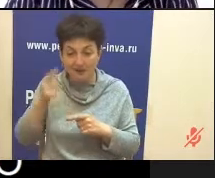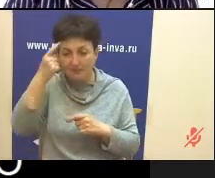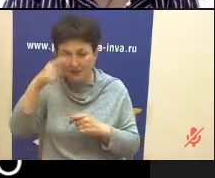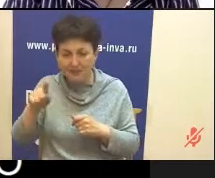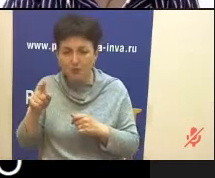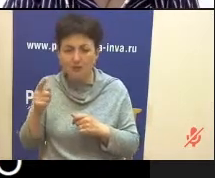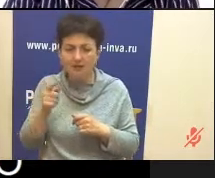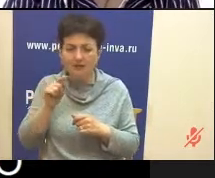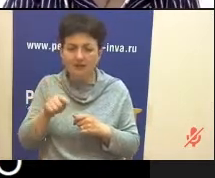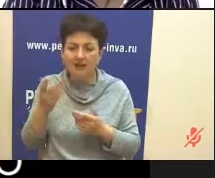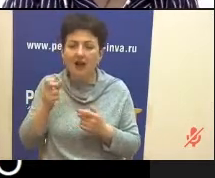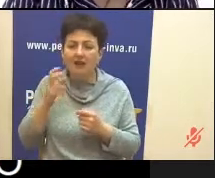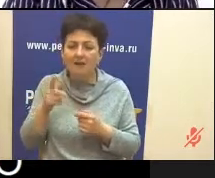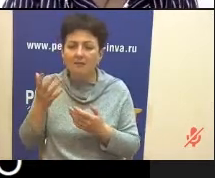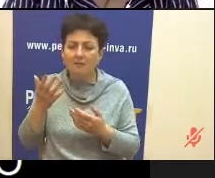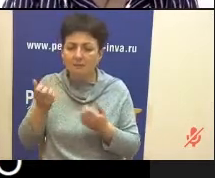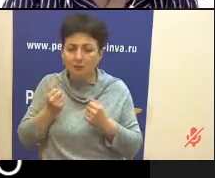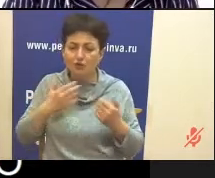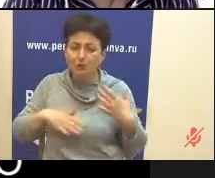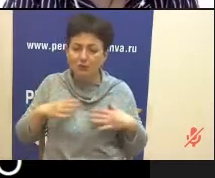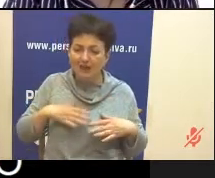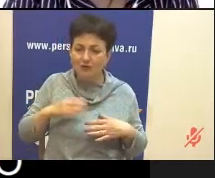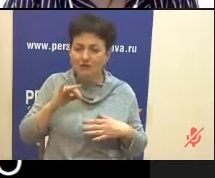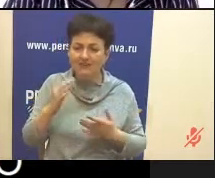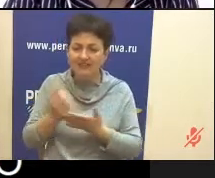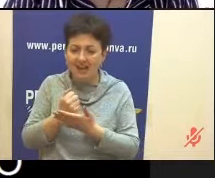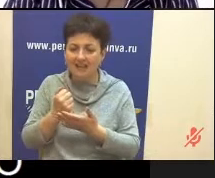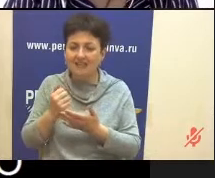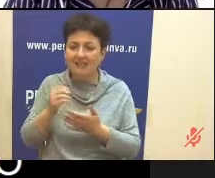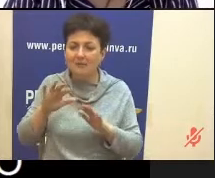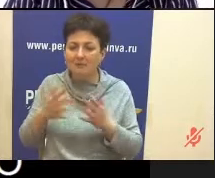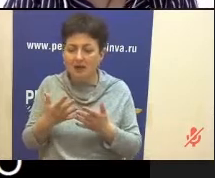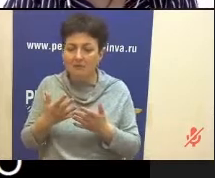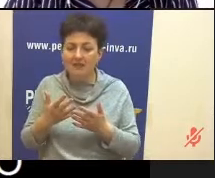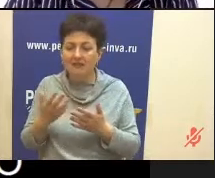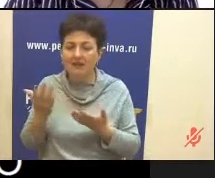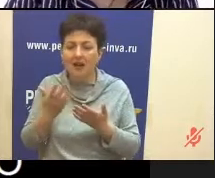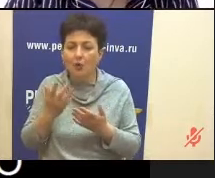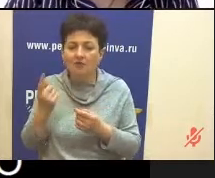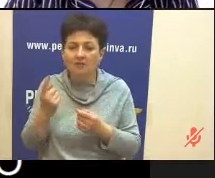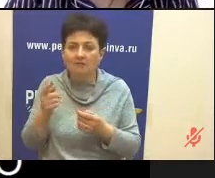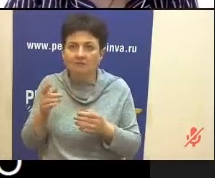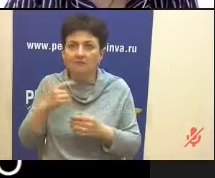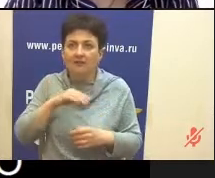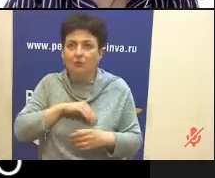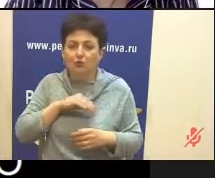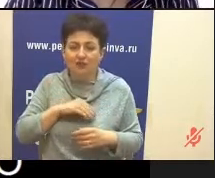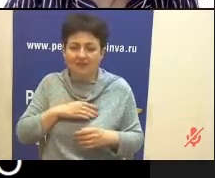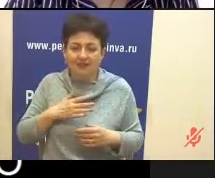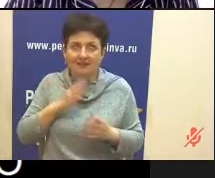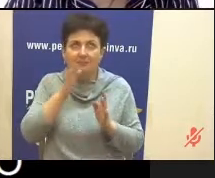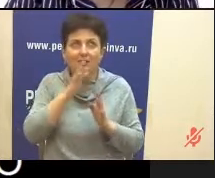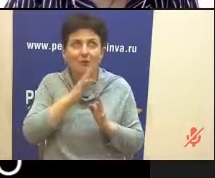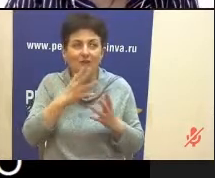быть. Вот, поэтому придумайте, тем не менее, как вам получать удовольствие и находить моменты